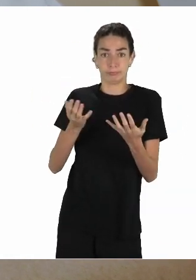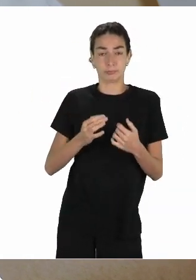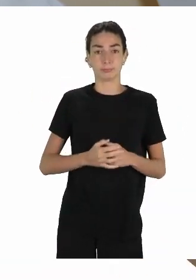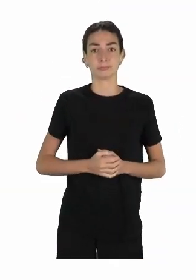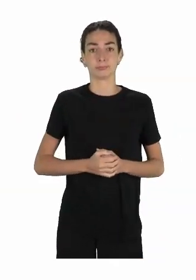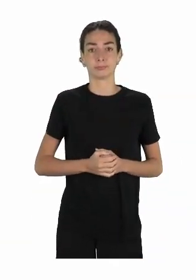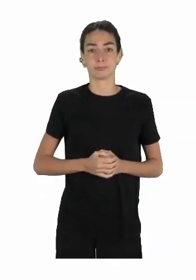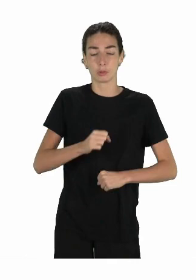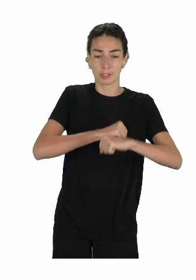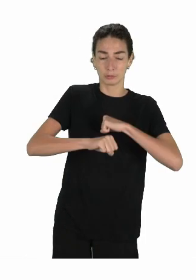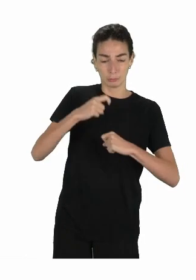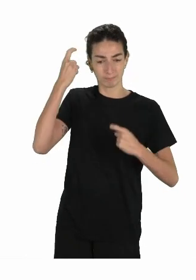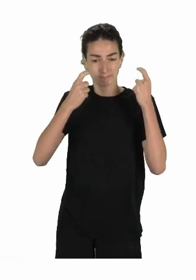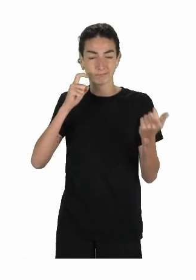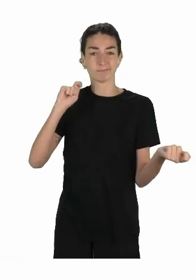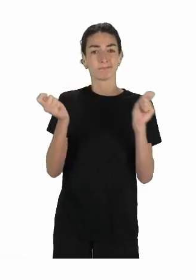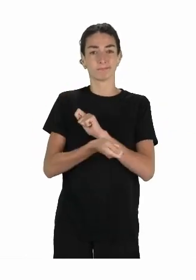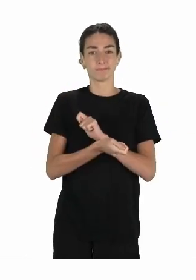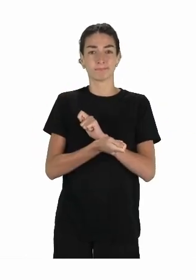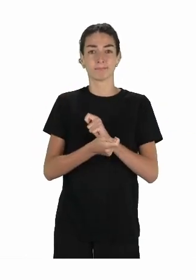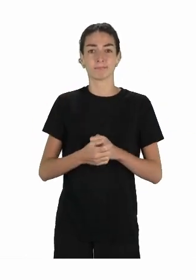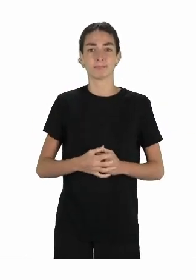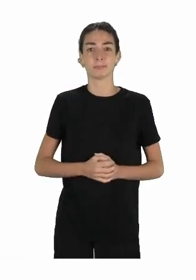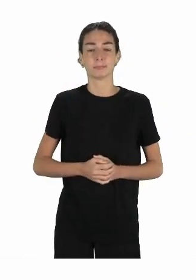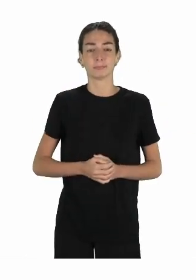écouté. Une organisation repensée.